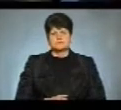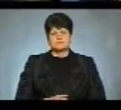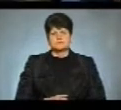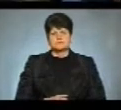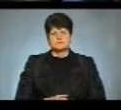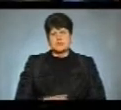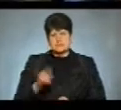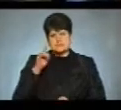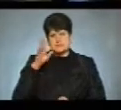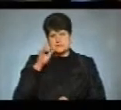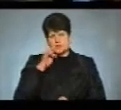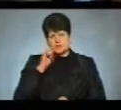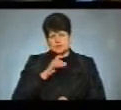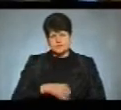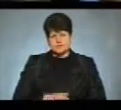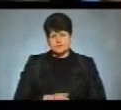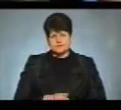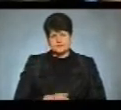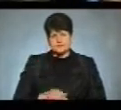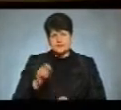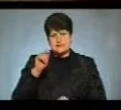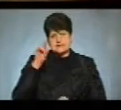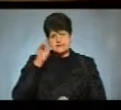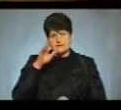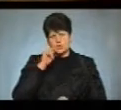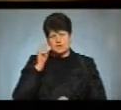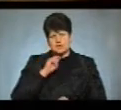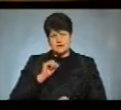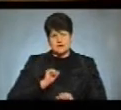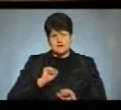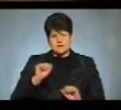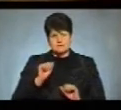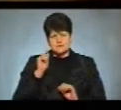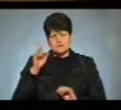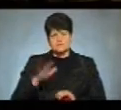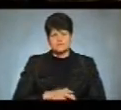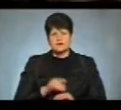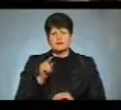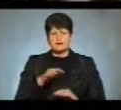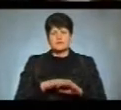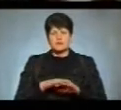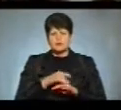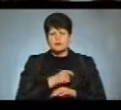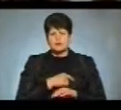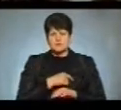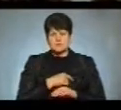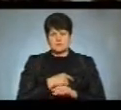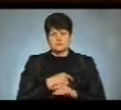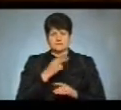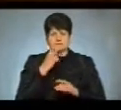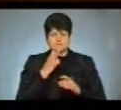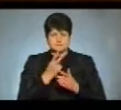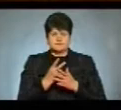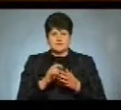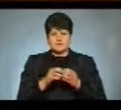Слава Україні! Слава Україні! Так народні депутати реагували на результати голосування